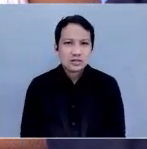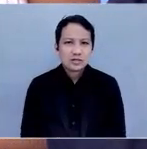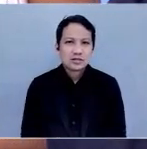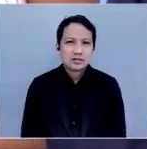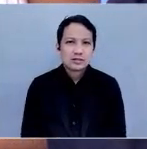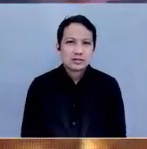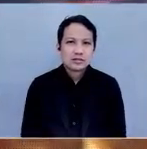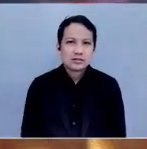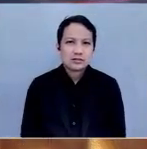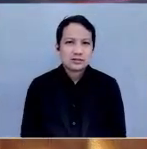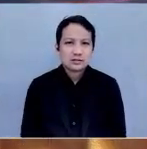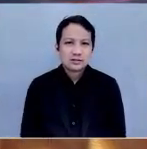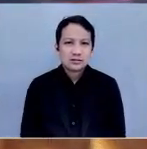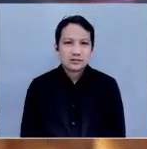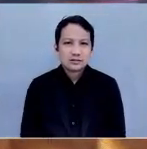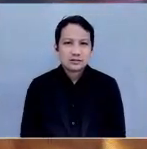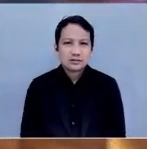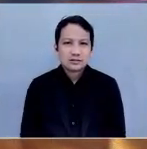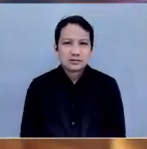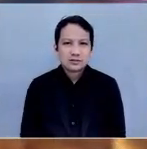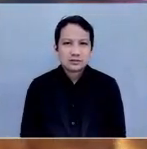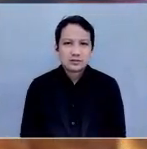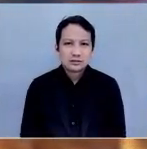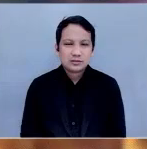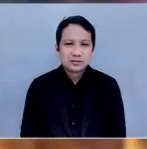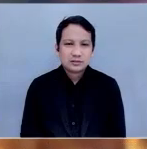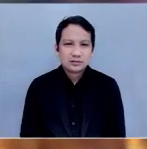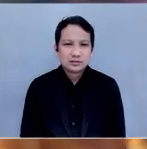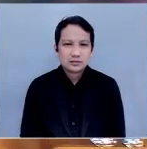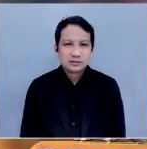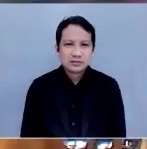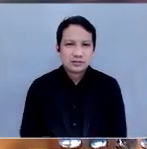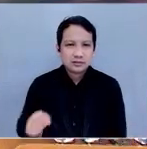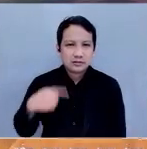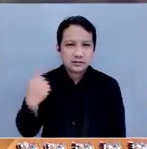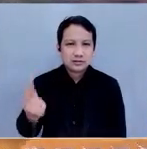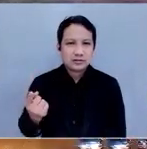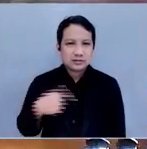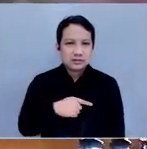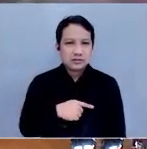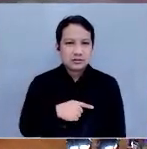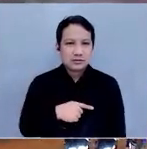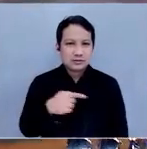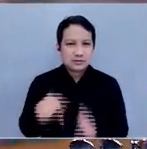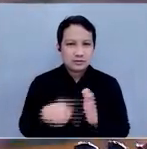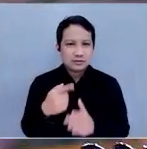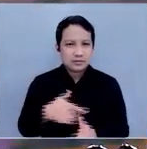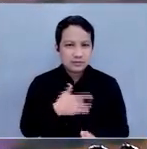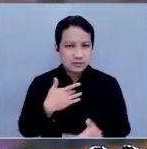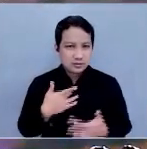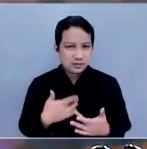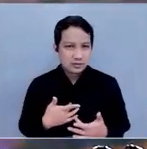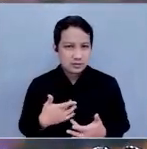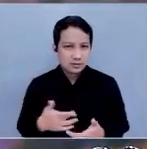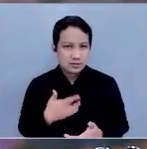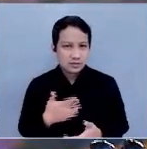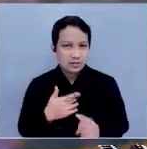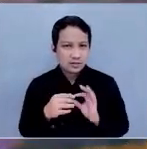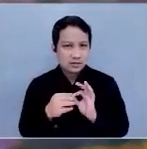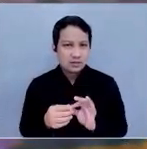So yung song po, nasulat siya dahil meron isang moment sa buhay ko na